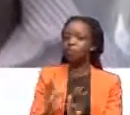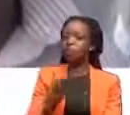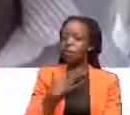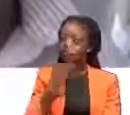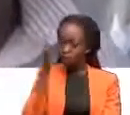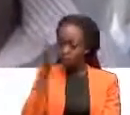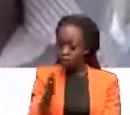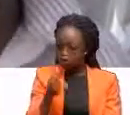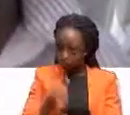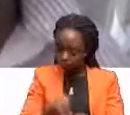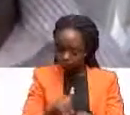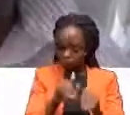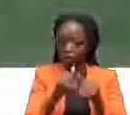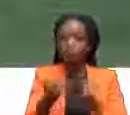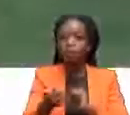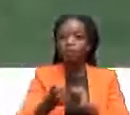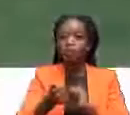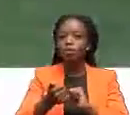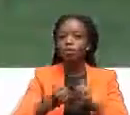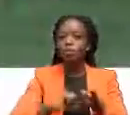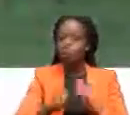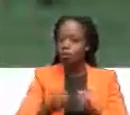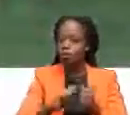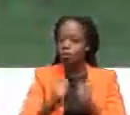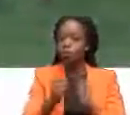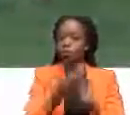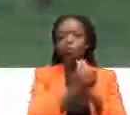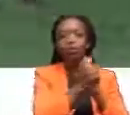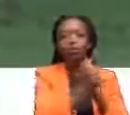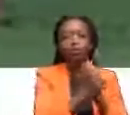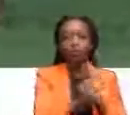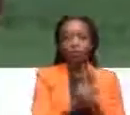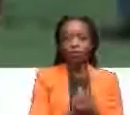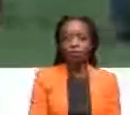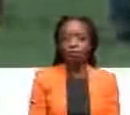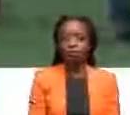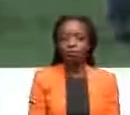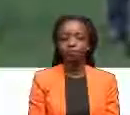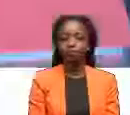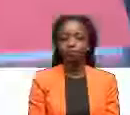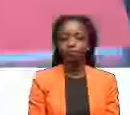tuna comply na Sports Act. Mulindi Kerry, TV47 Michezo.